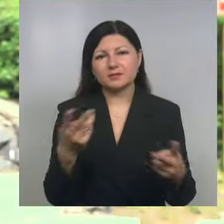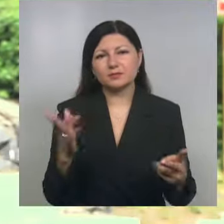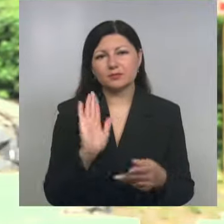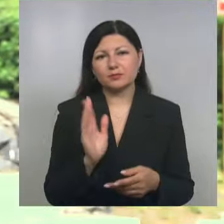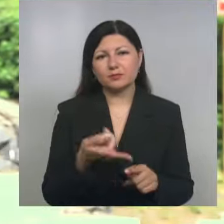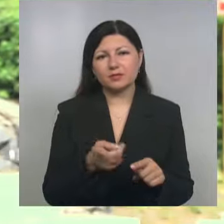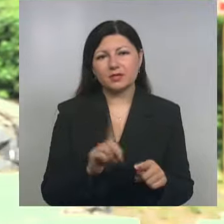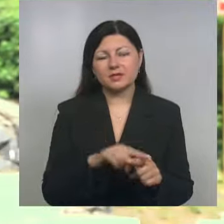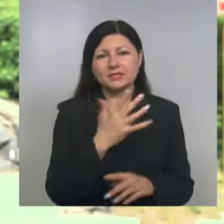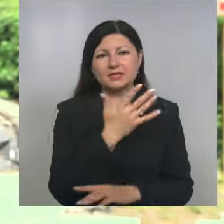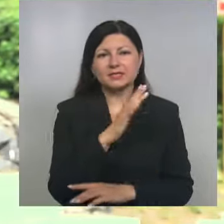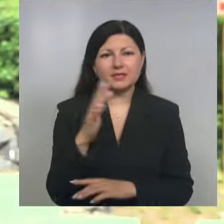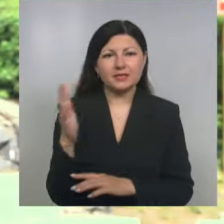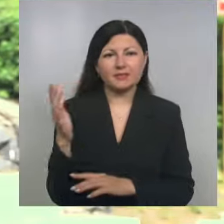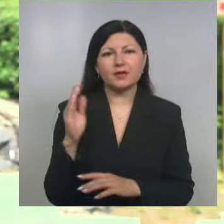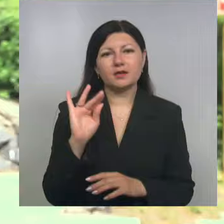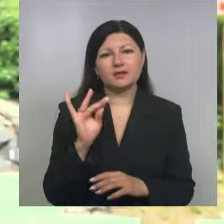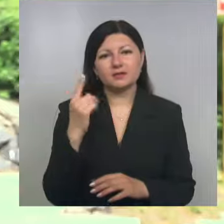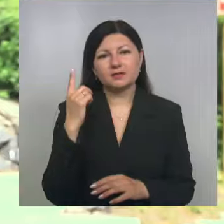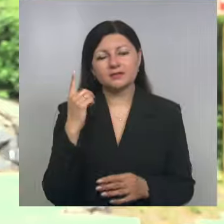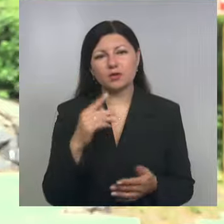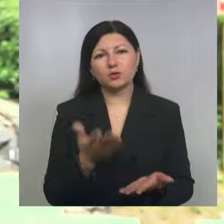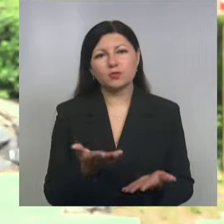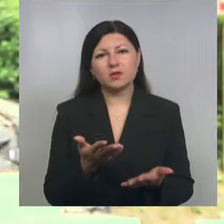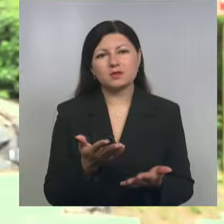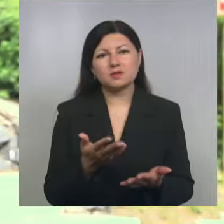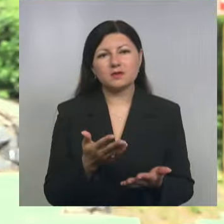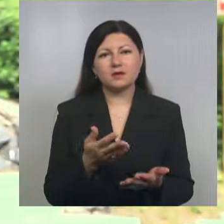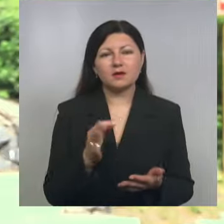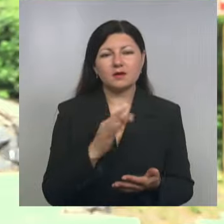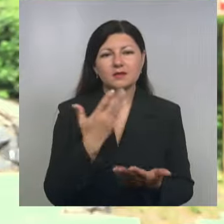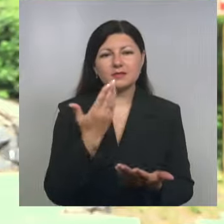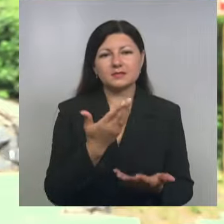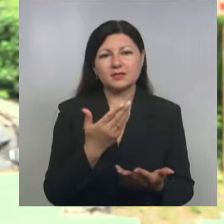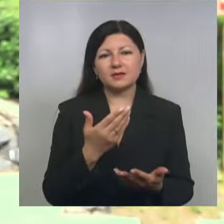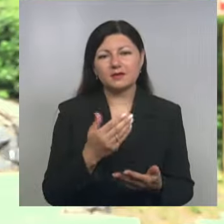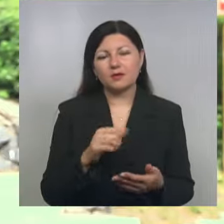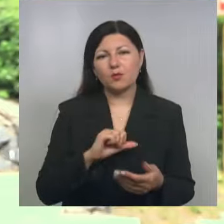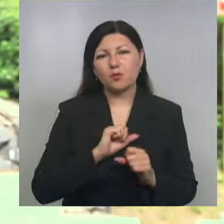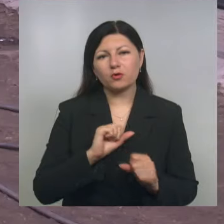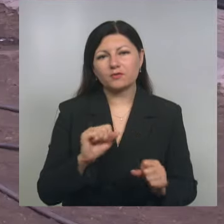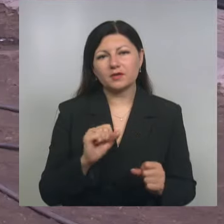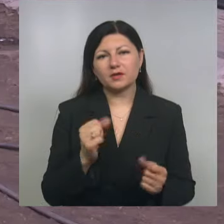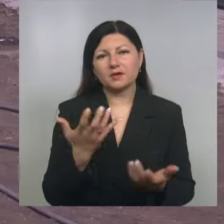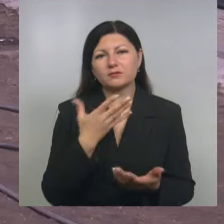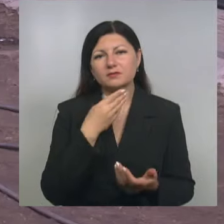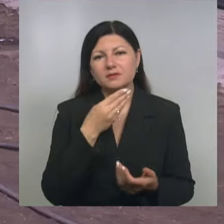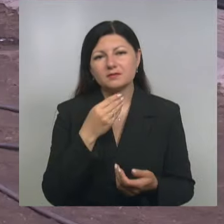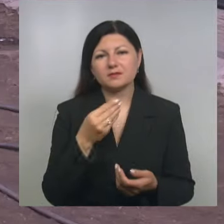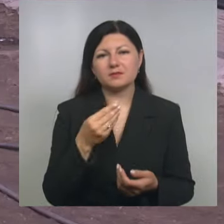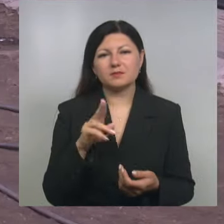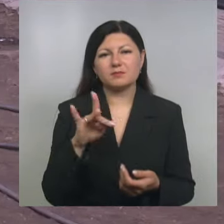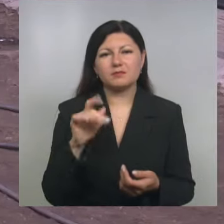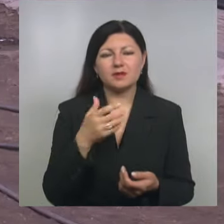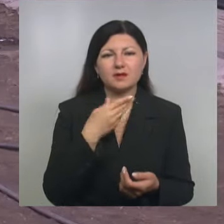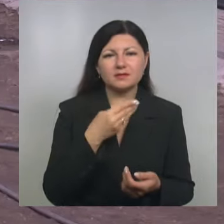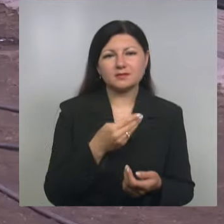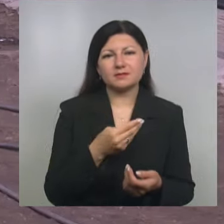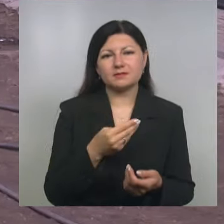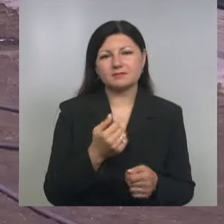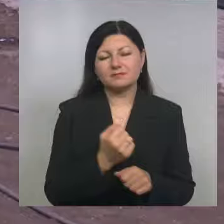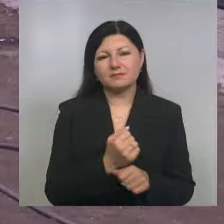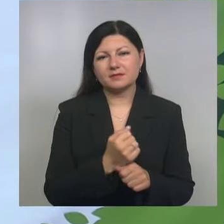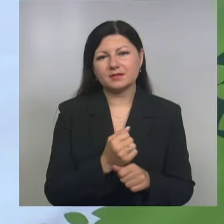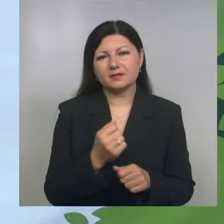и вольно или невольно задумается о тех подвигах, которые совершили наши деды и прадеды ради мирного неба над нашей головой.